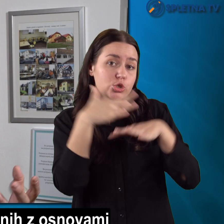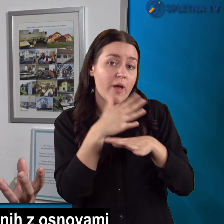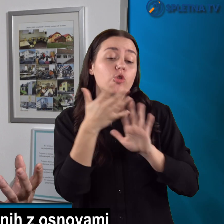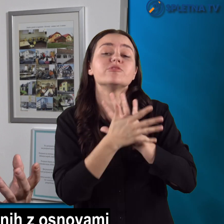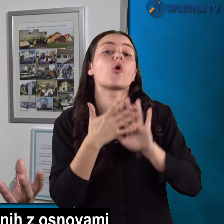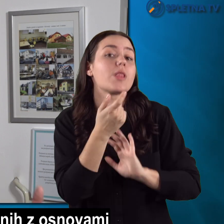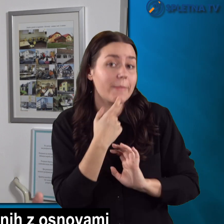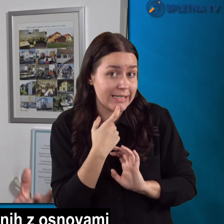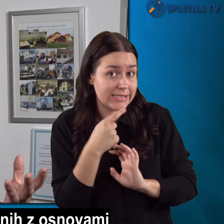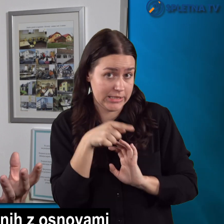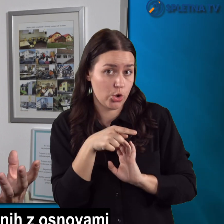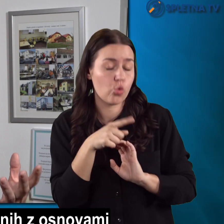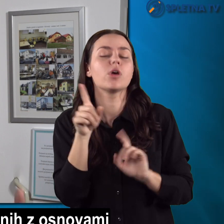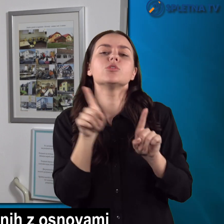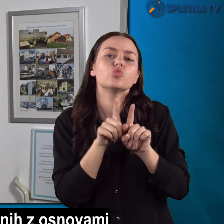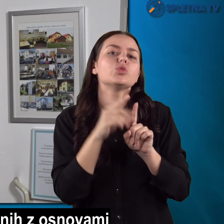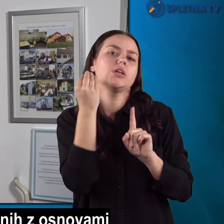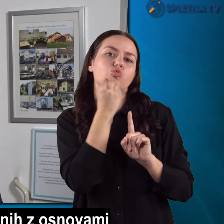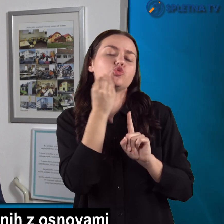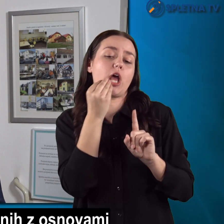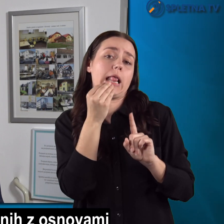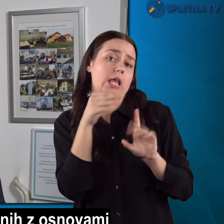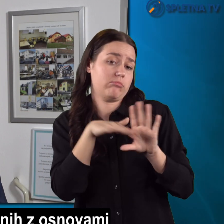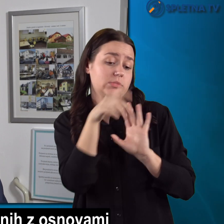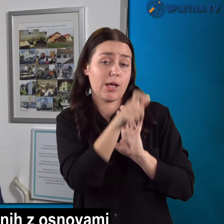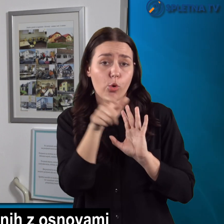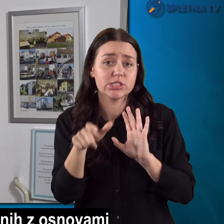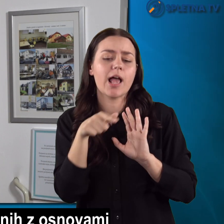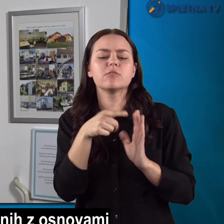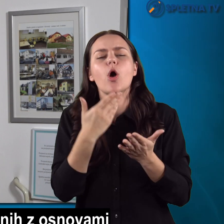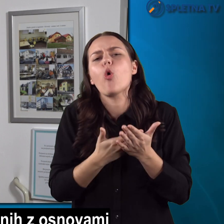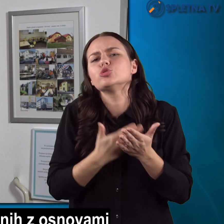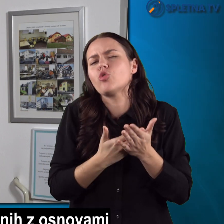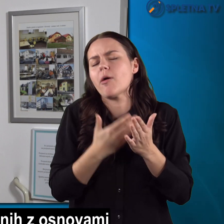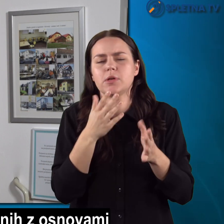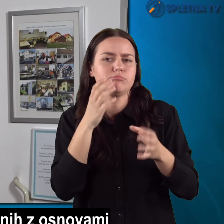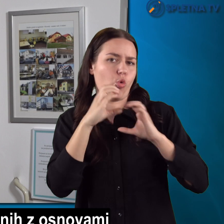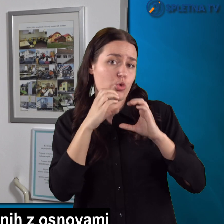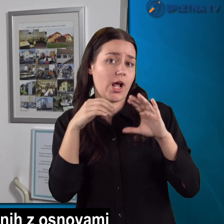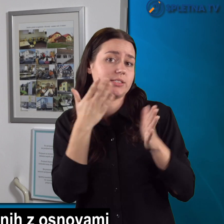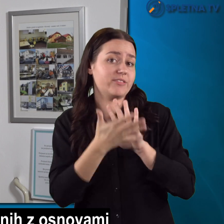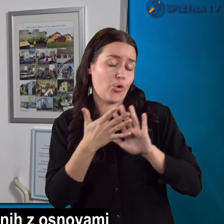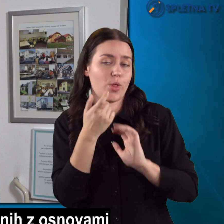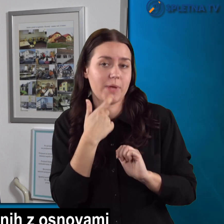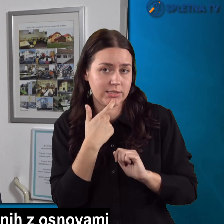tudi učenje zaposlenih z osnovami komunikacije v znakovnem jeziku.